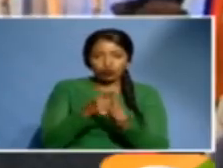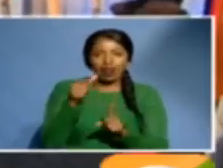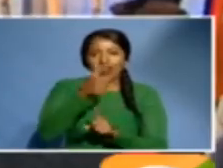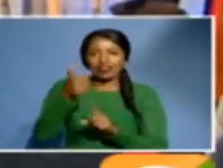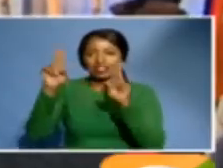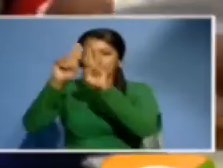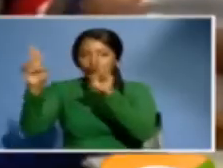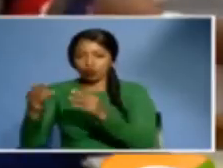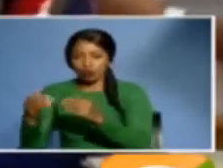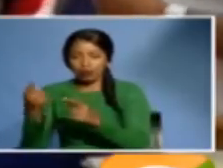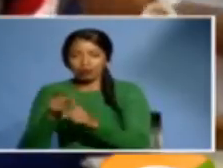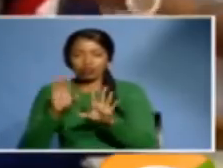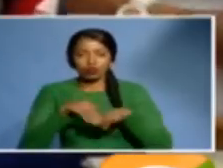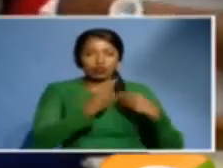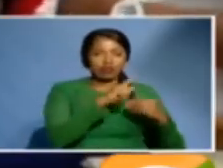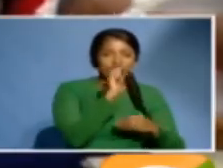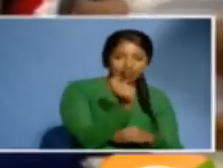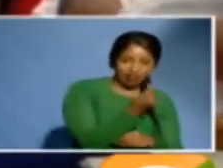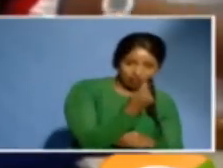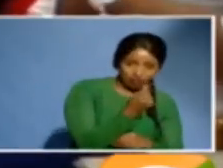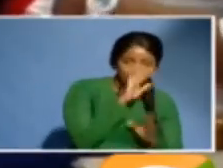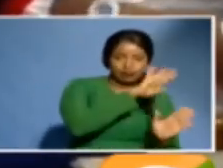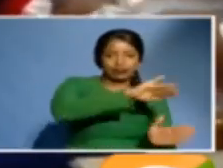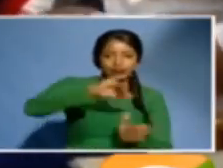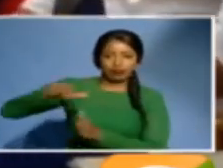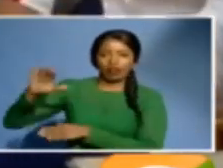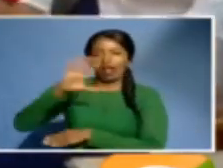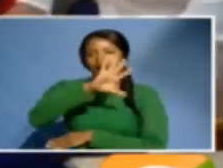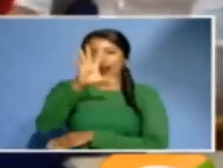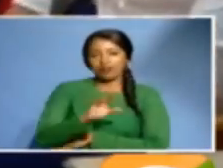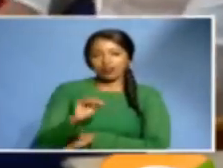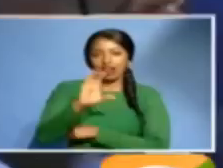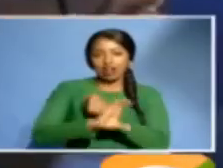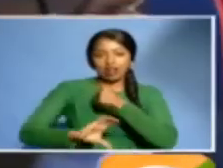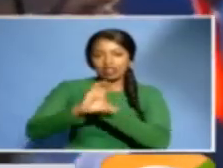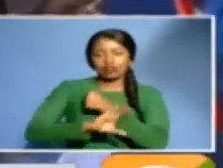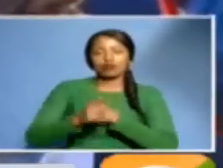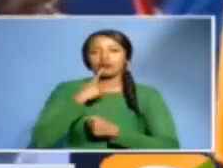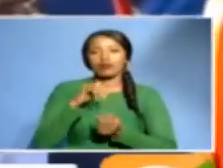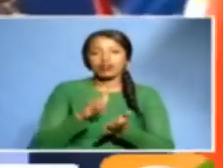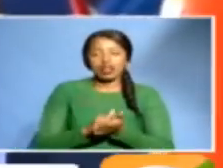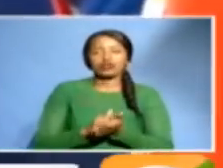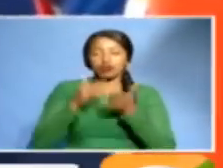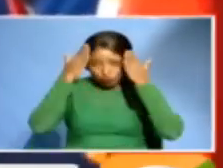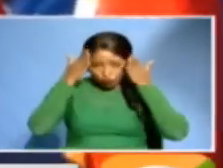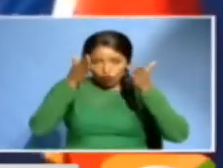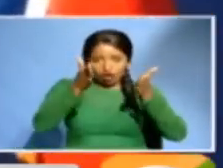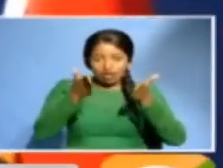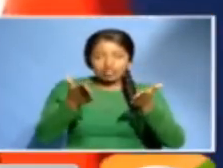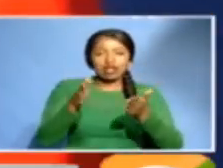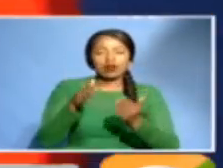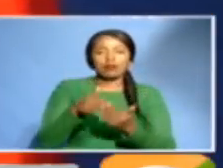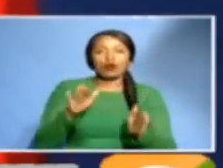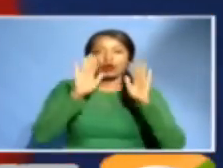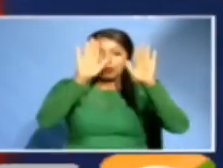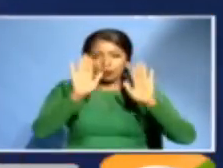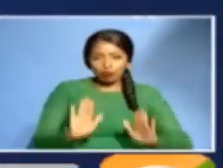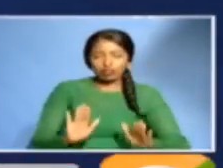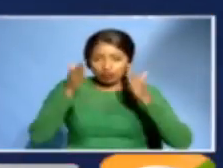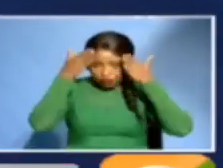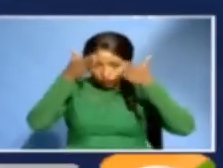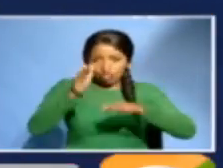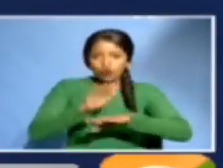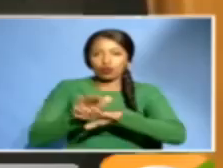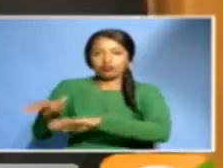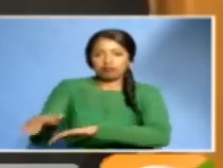za Kiafrika zimehimizwa kuipa kipaumbele biashara ya kilimo ili kuwezesha kuwepo kwa chakula cha kutosha.